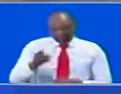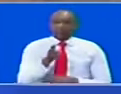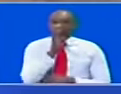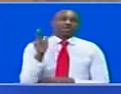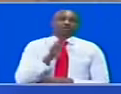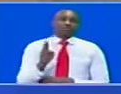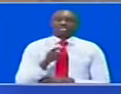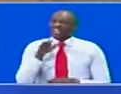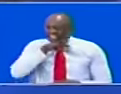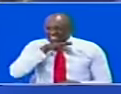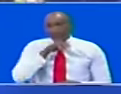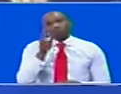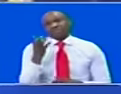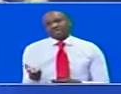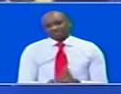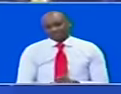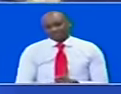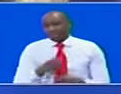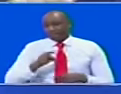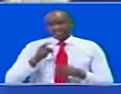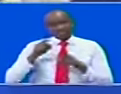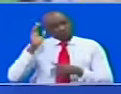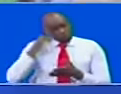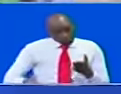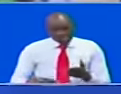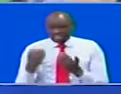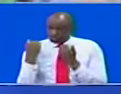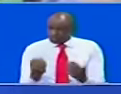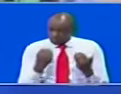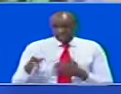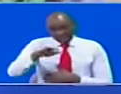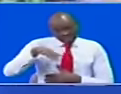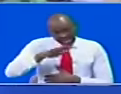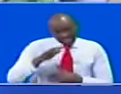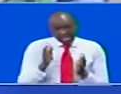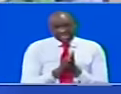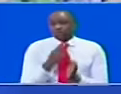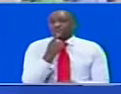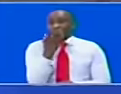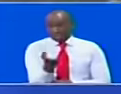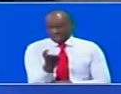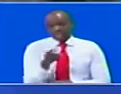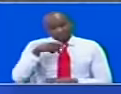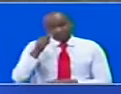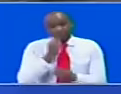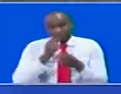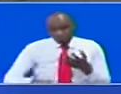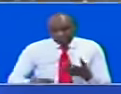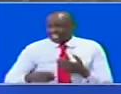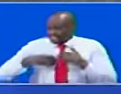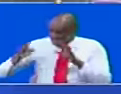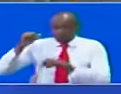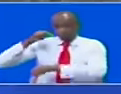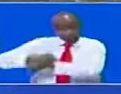maji haya chafu. Kuu zaidi ni kwamba watoto katika eneo la Kalokol, kaunti ya Turkana, ulazimika kuyaacha